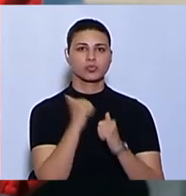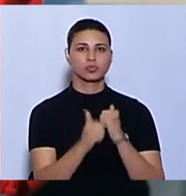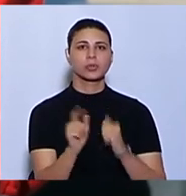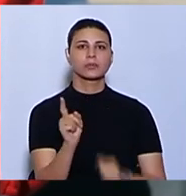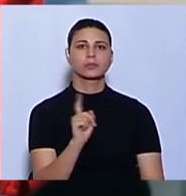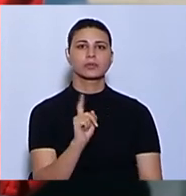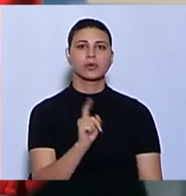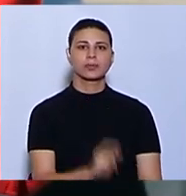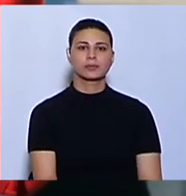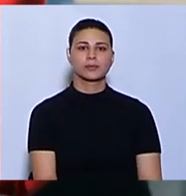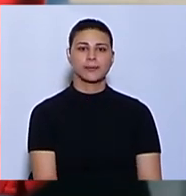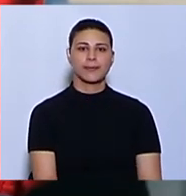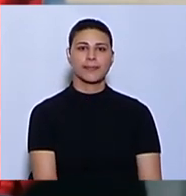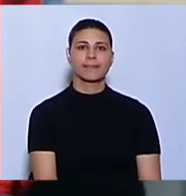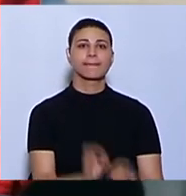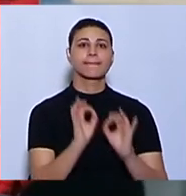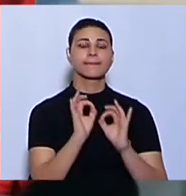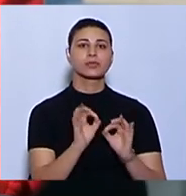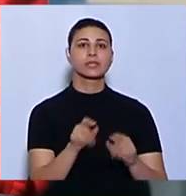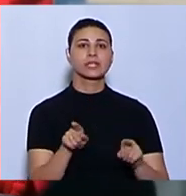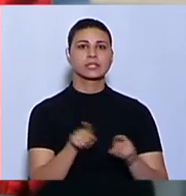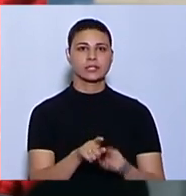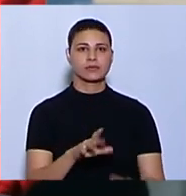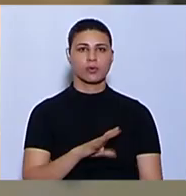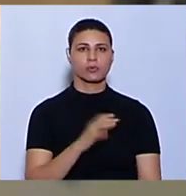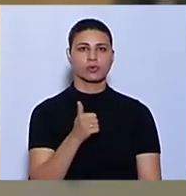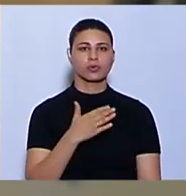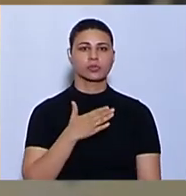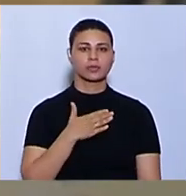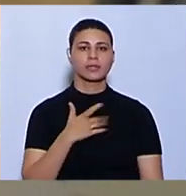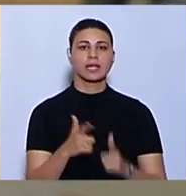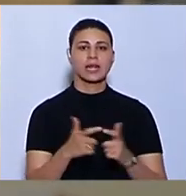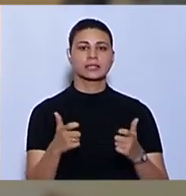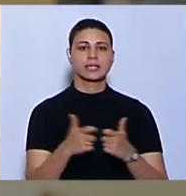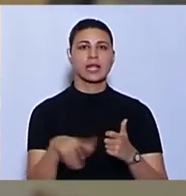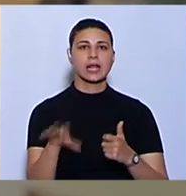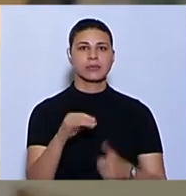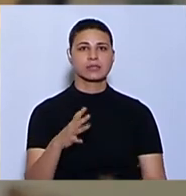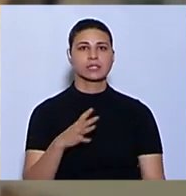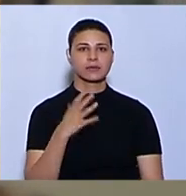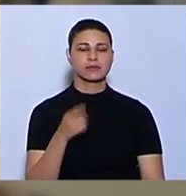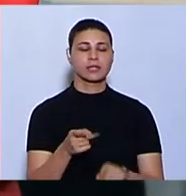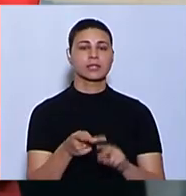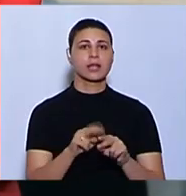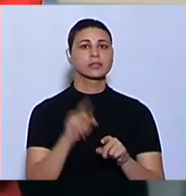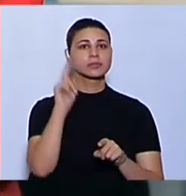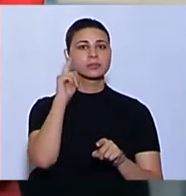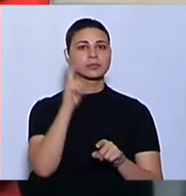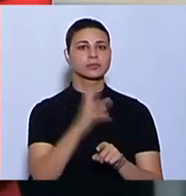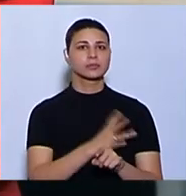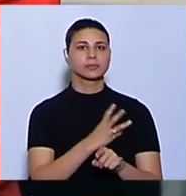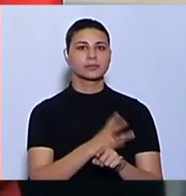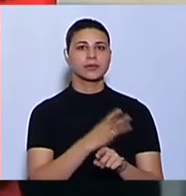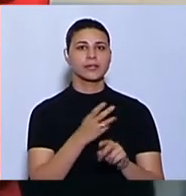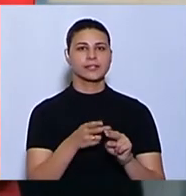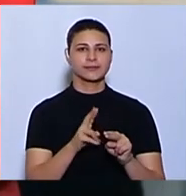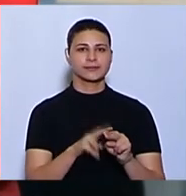რომ ზუსტად ისეთი ყოფილიყავი, როგორც იყვნენ ჩემი კლასელები. მე ვფიქრობ, რომ ეს სურვილი იყო ზუსტად